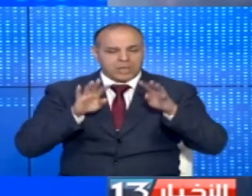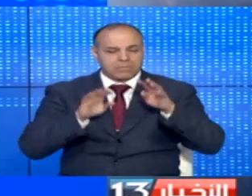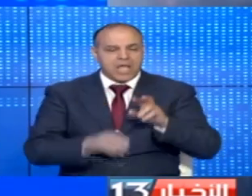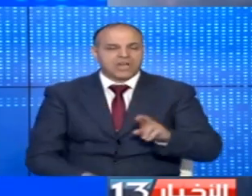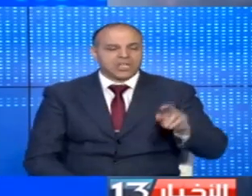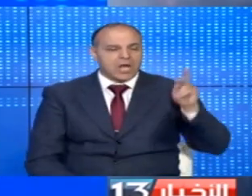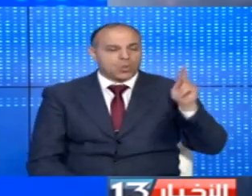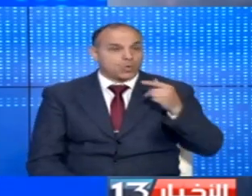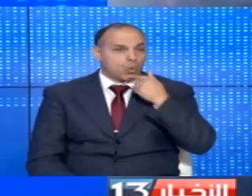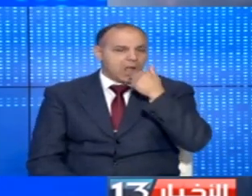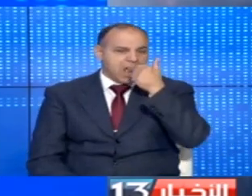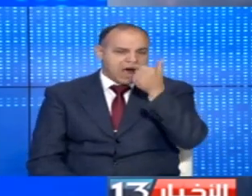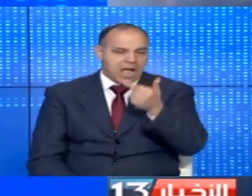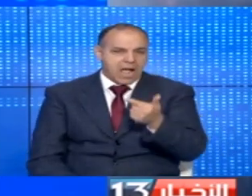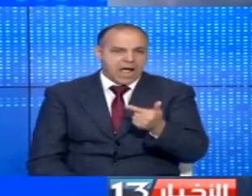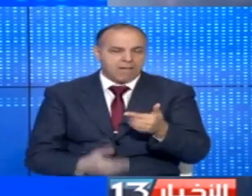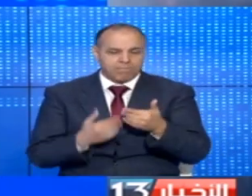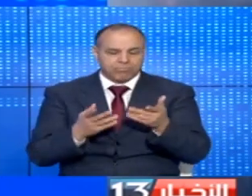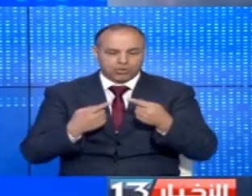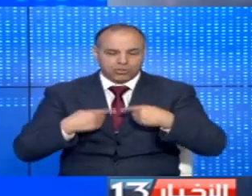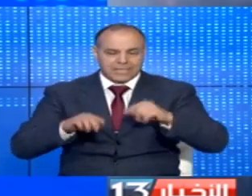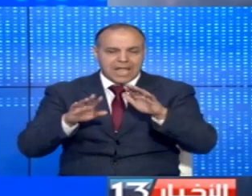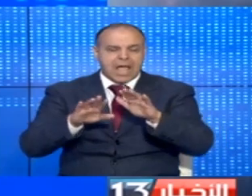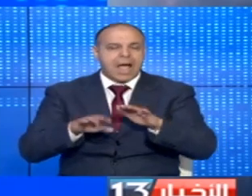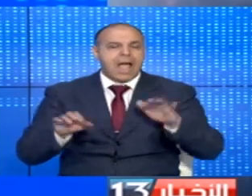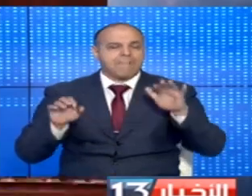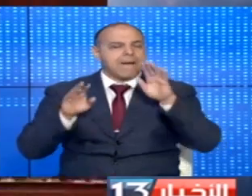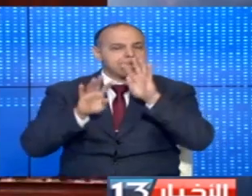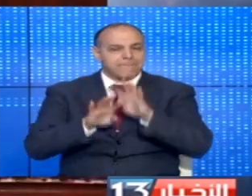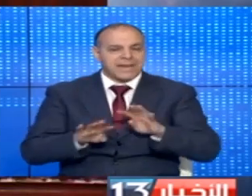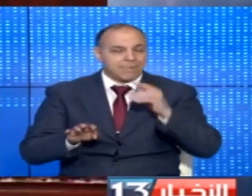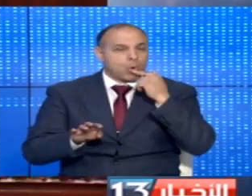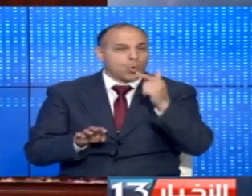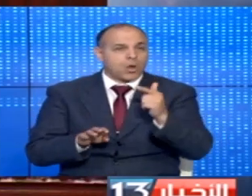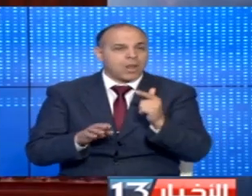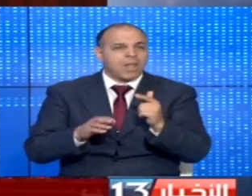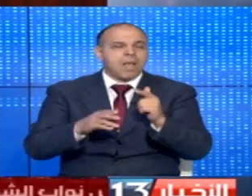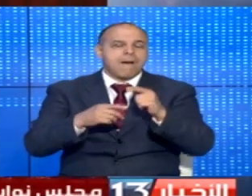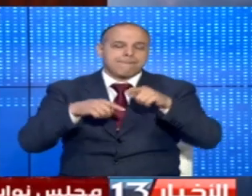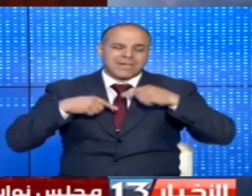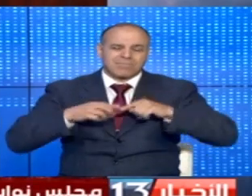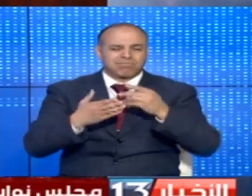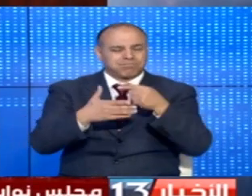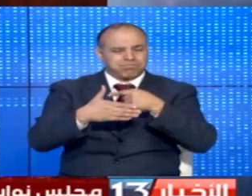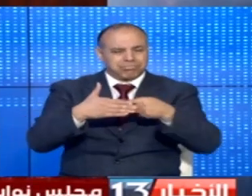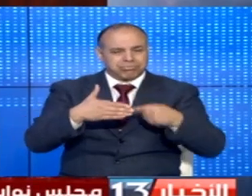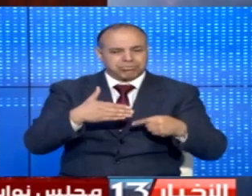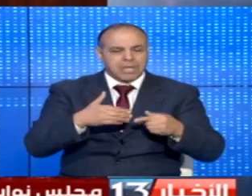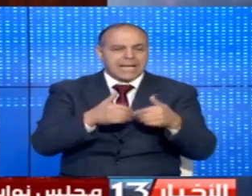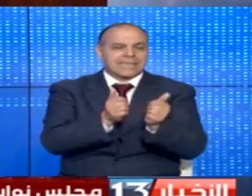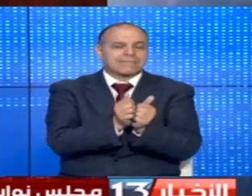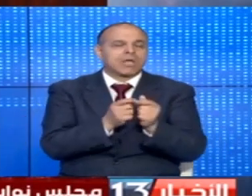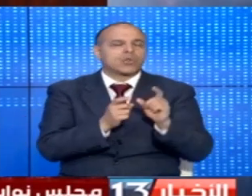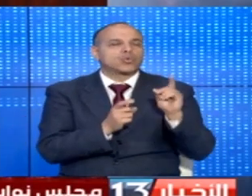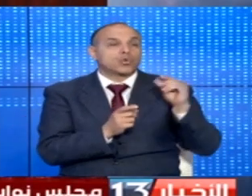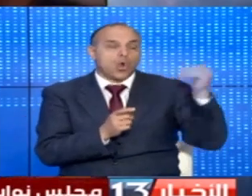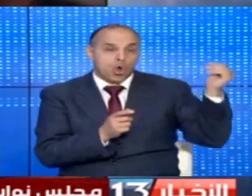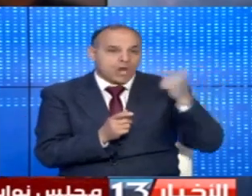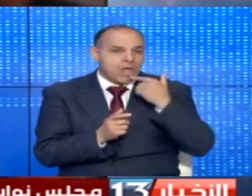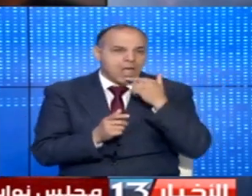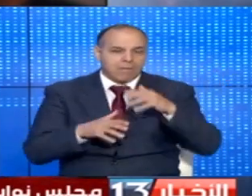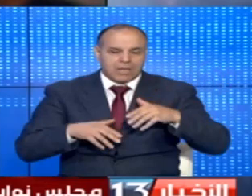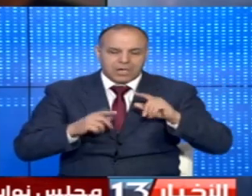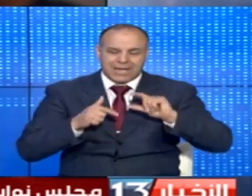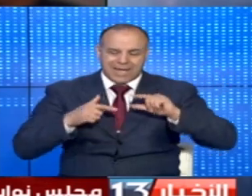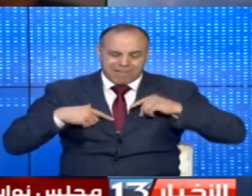راشد الغنوشي قد اعلن في افتتاح الجلسه العامه للبرلمان عن سيد الشهور بالمجلس في كتله الحزب الدستوري الحر بعد استقاله